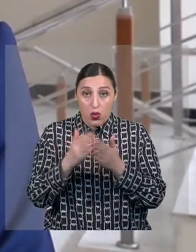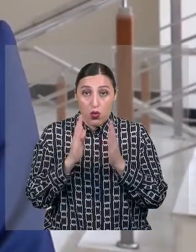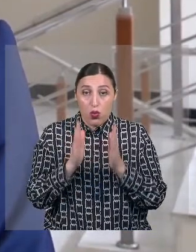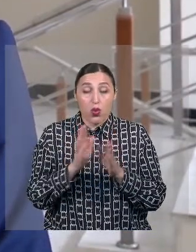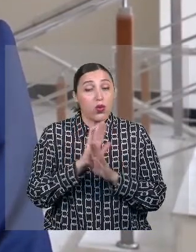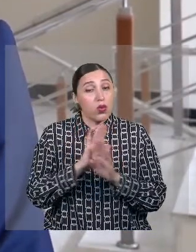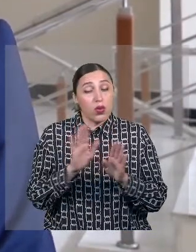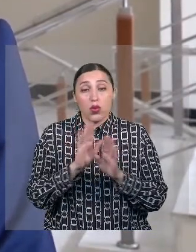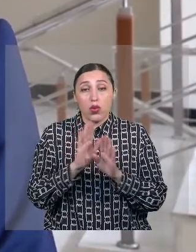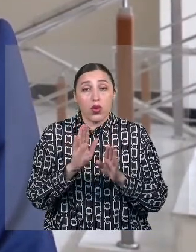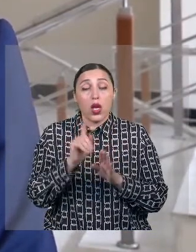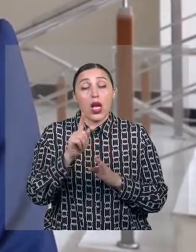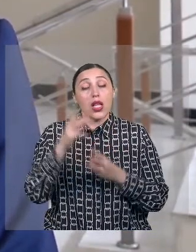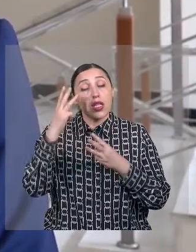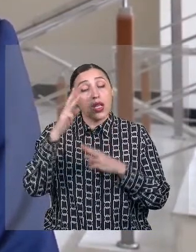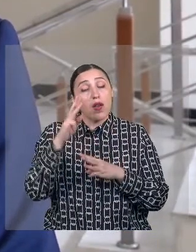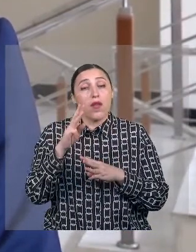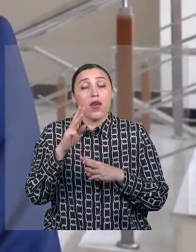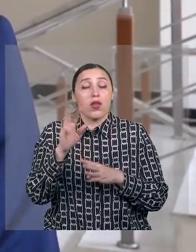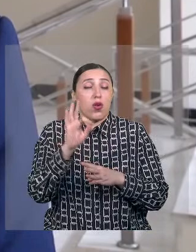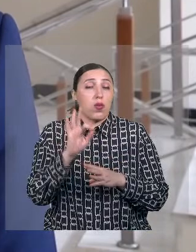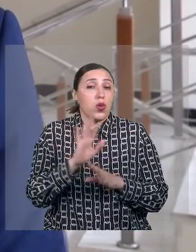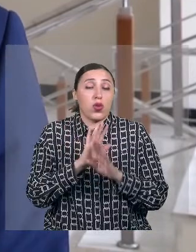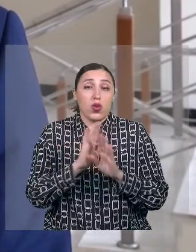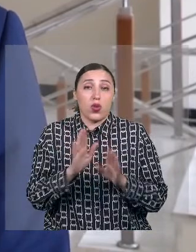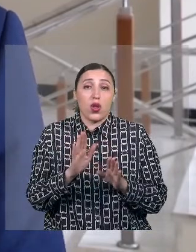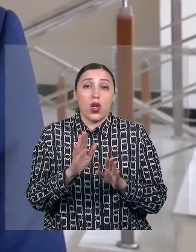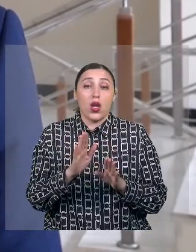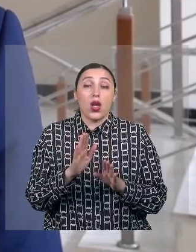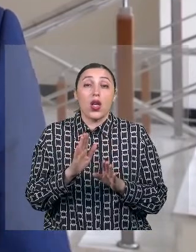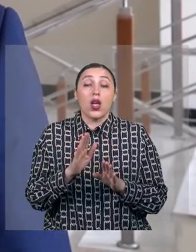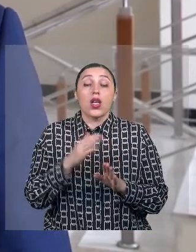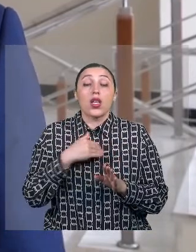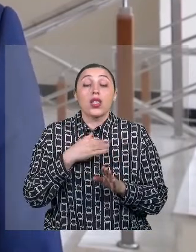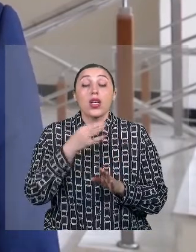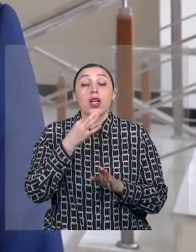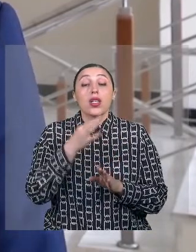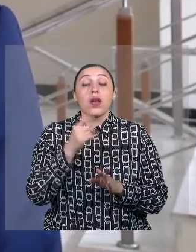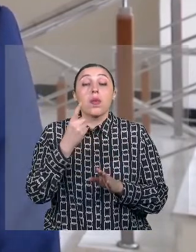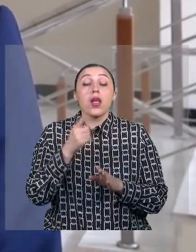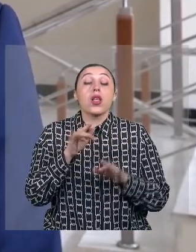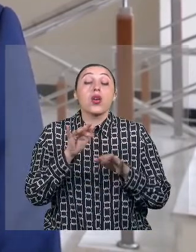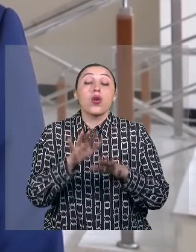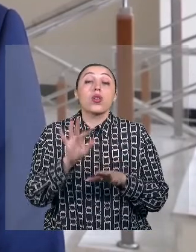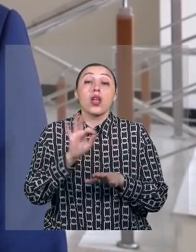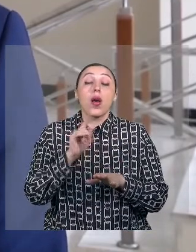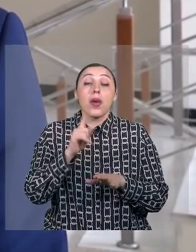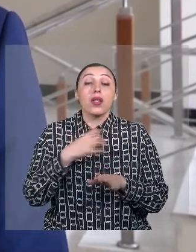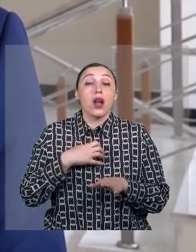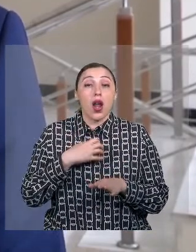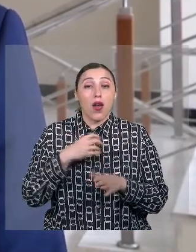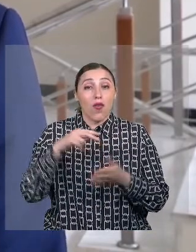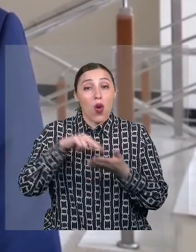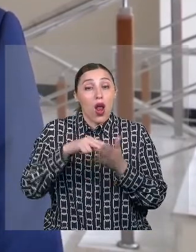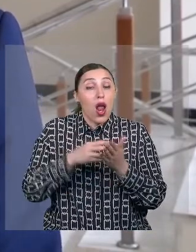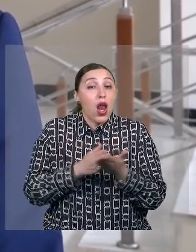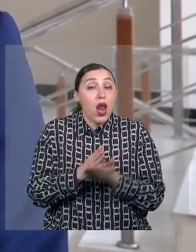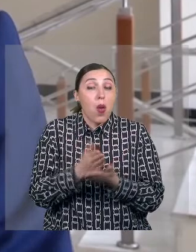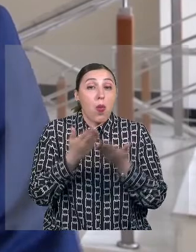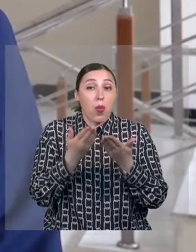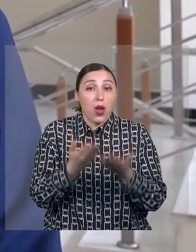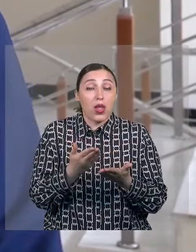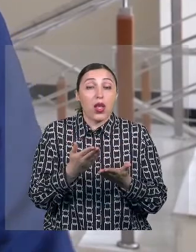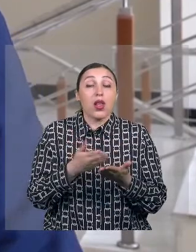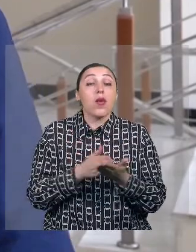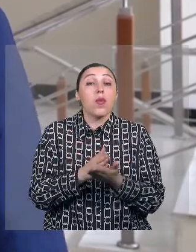ոչ միայն ձևաչափի, այլ ես խոսեցի գործիքի մասին, բայց իհարկե ամենակարևորը նպատակն է, իսկ նպատակն այն է, որ